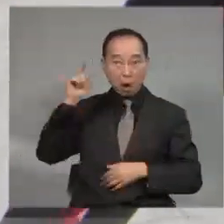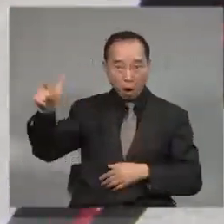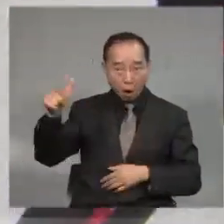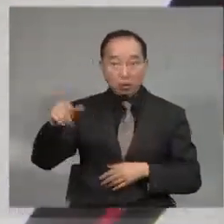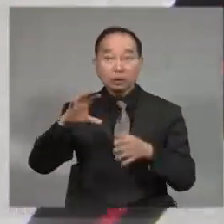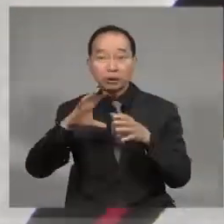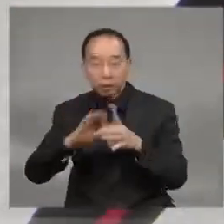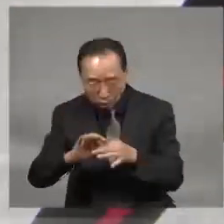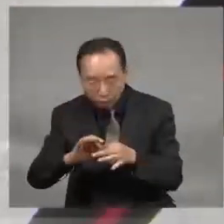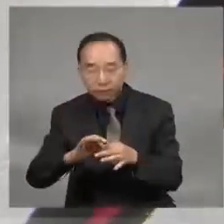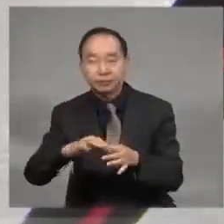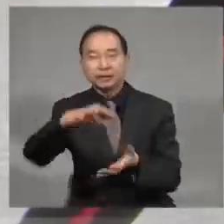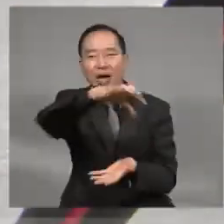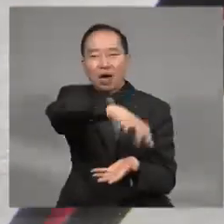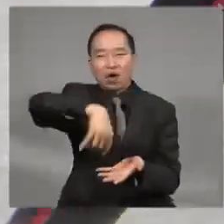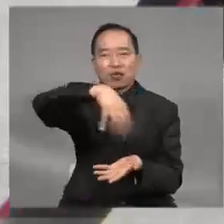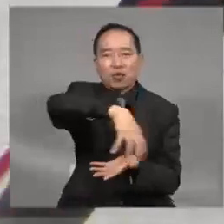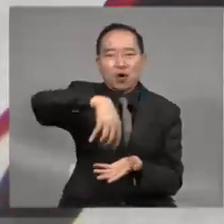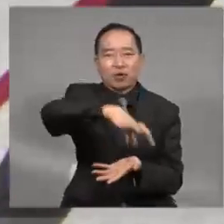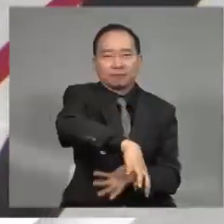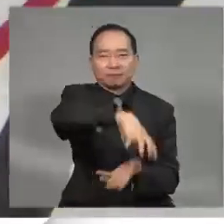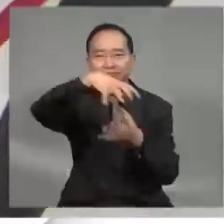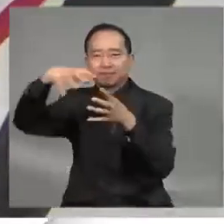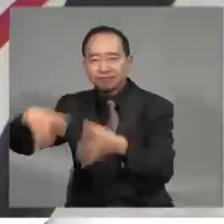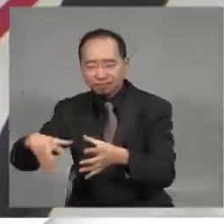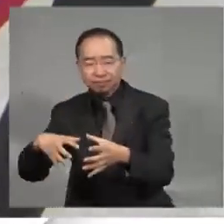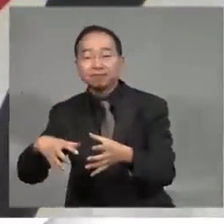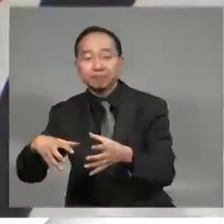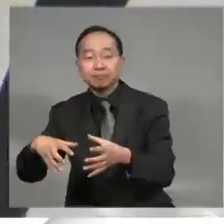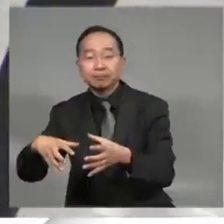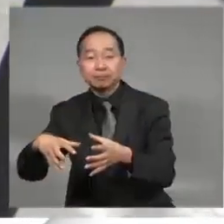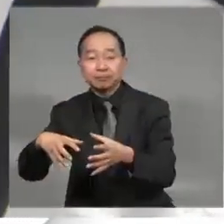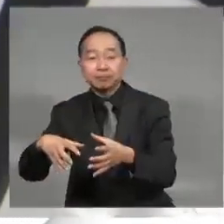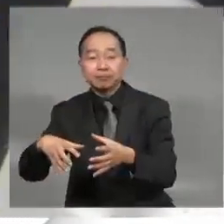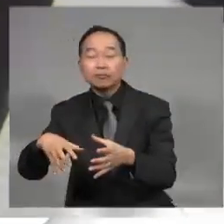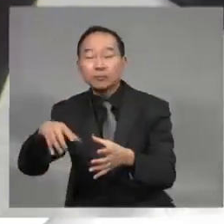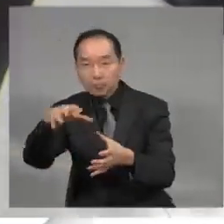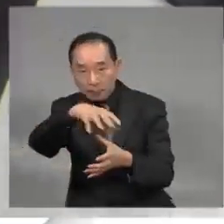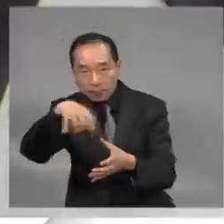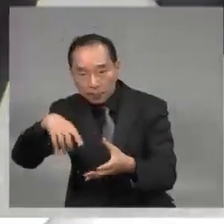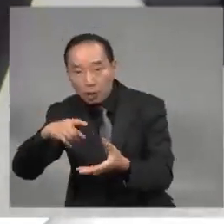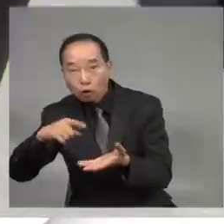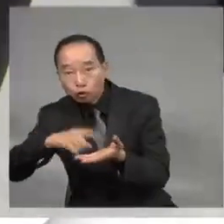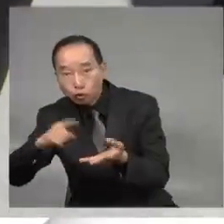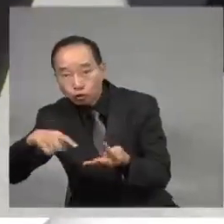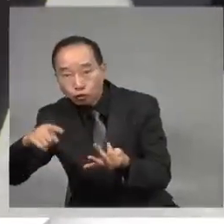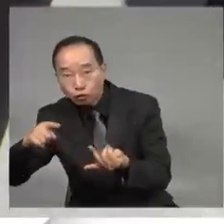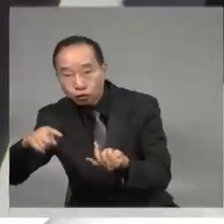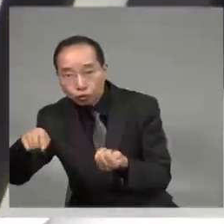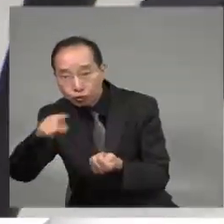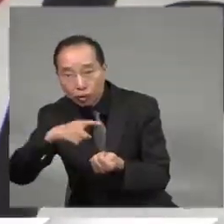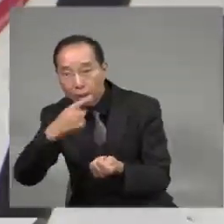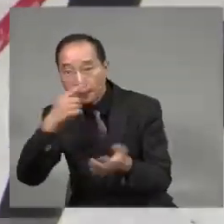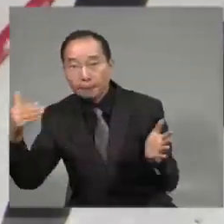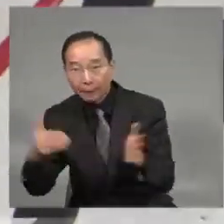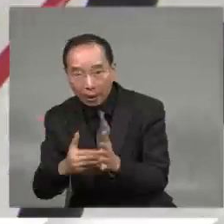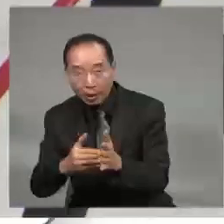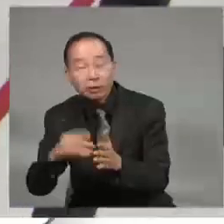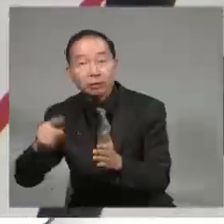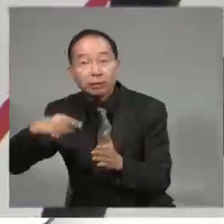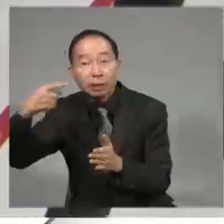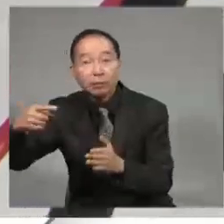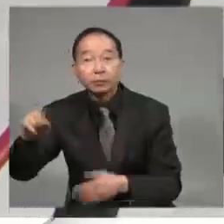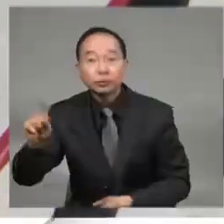넣게 되는 거죠. 아. 이제 이 봉투를 회수한 이후에 또 어떤 절차가 있는 건가요? 네, 지금